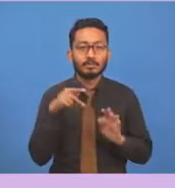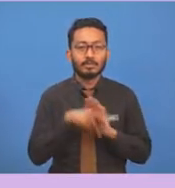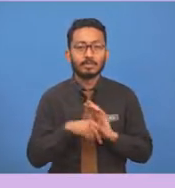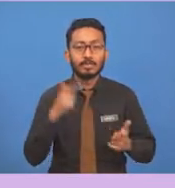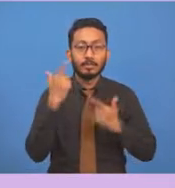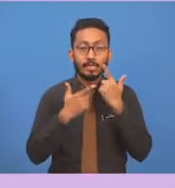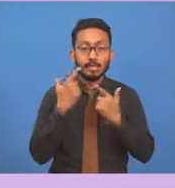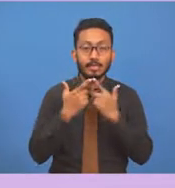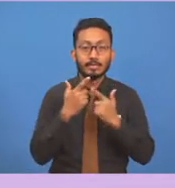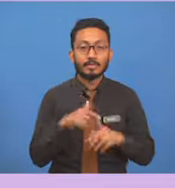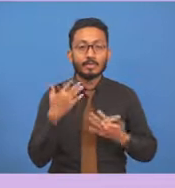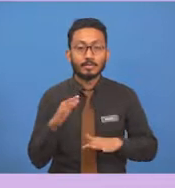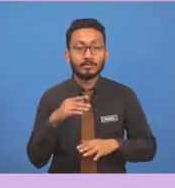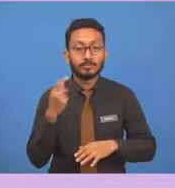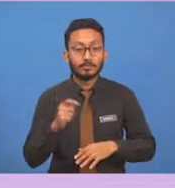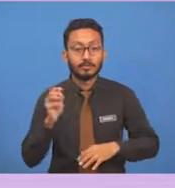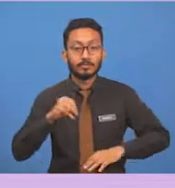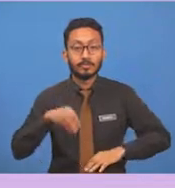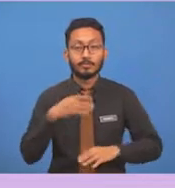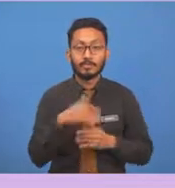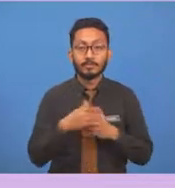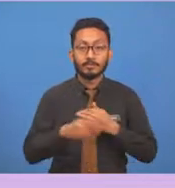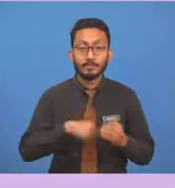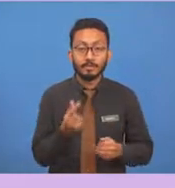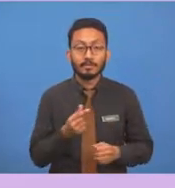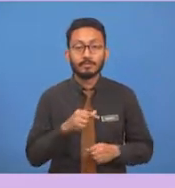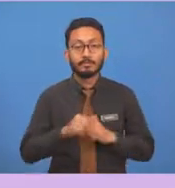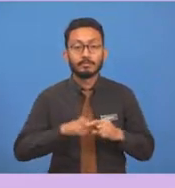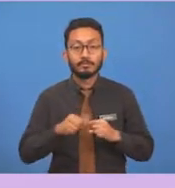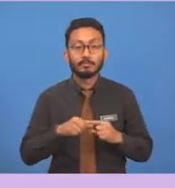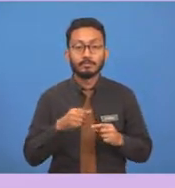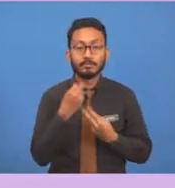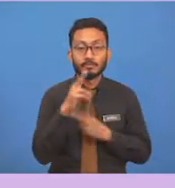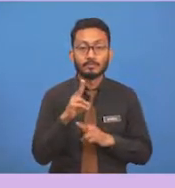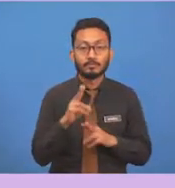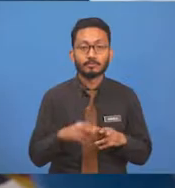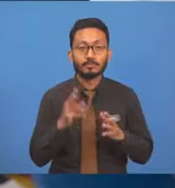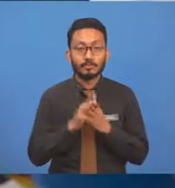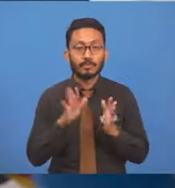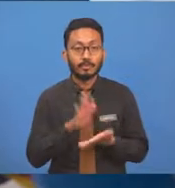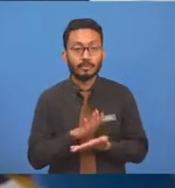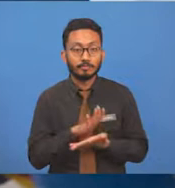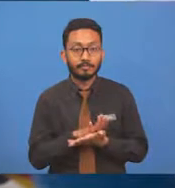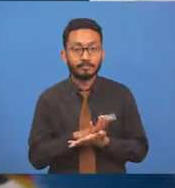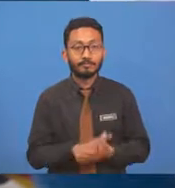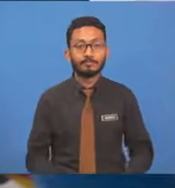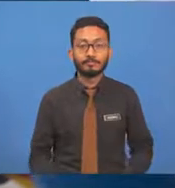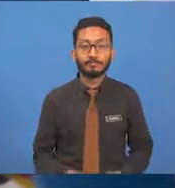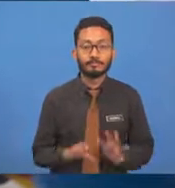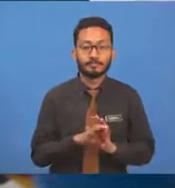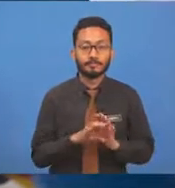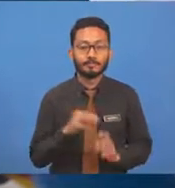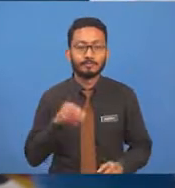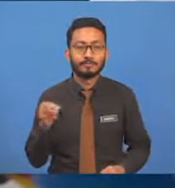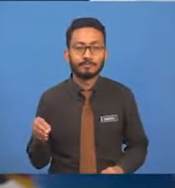sudah tentu murid itu berasa gembira kerana menghormati warga sekolah. Sebagai murid, anda akan